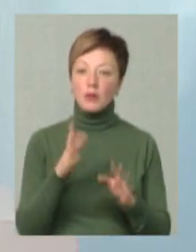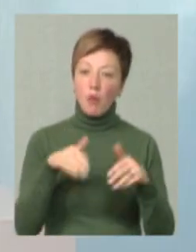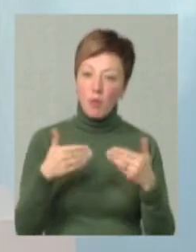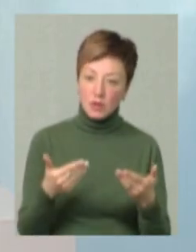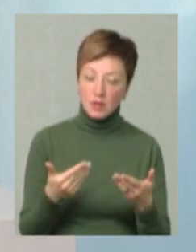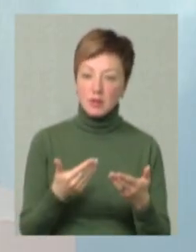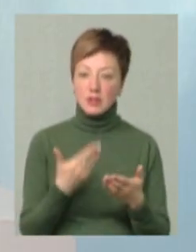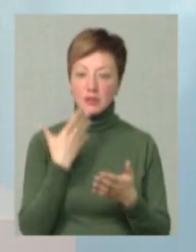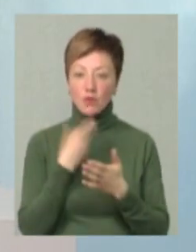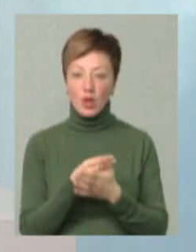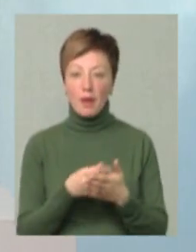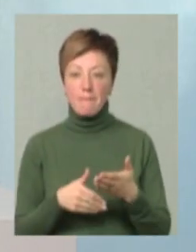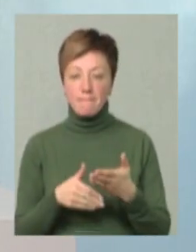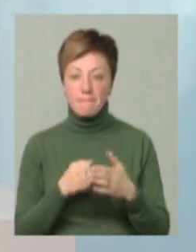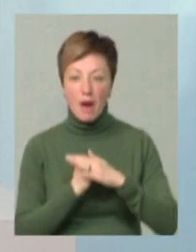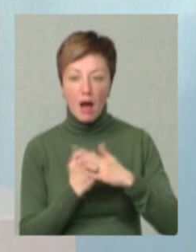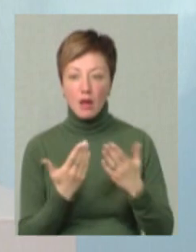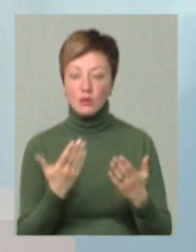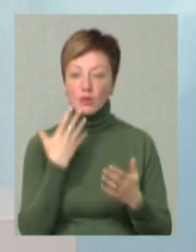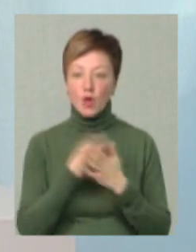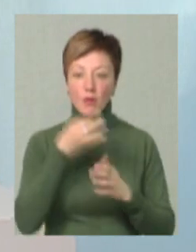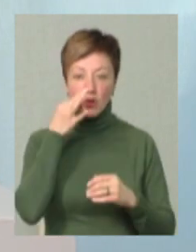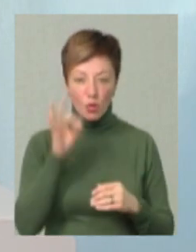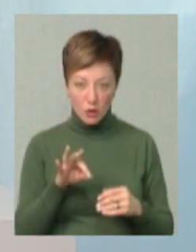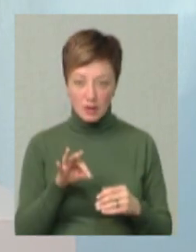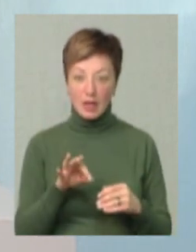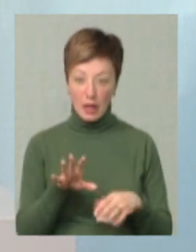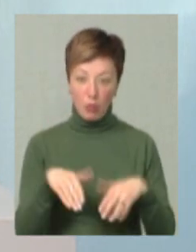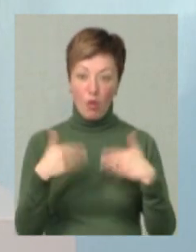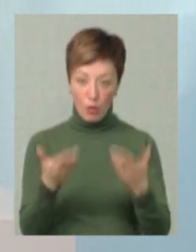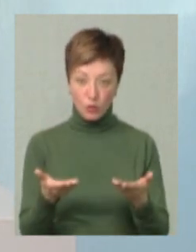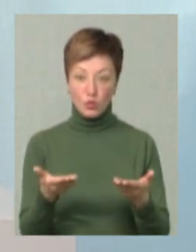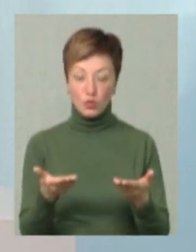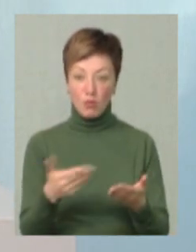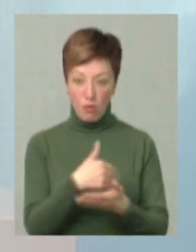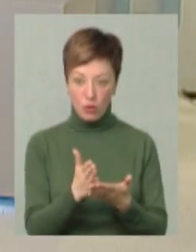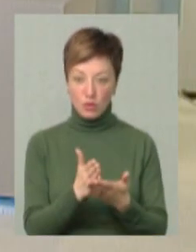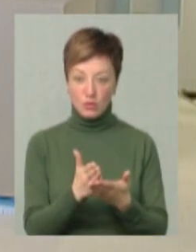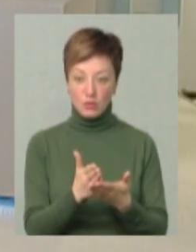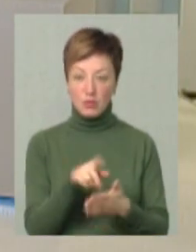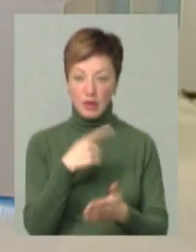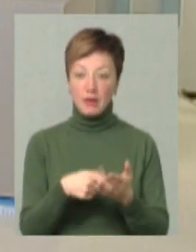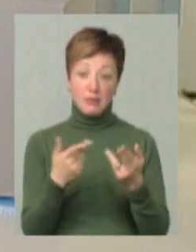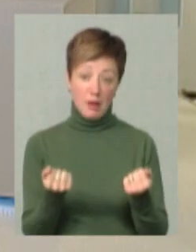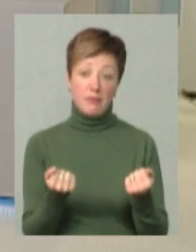своєю методичною базою, своїм досвідом і пропонують послуги. Да.